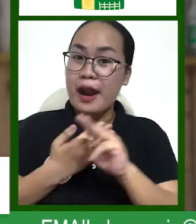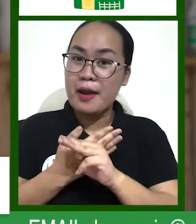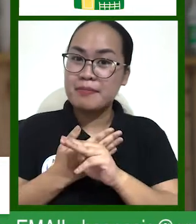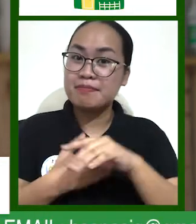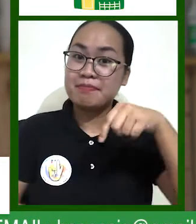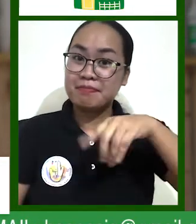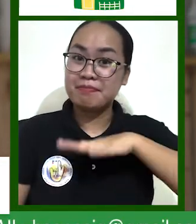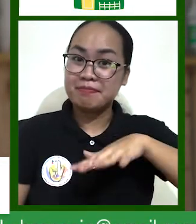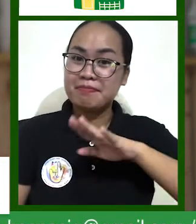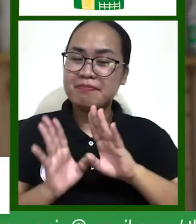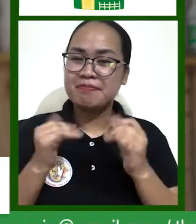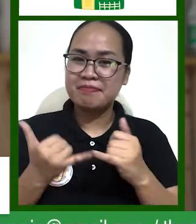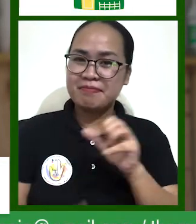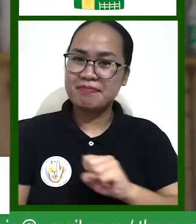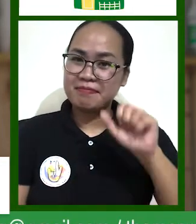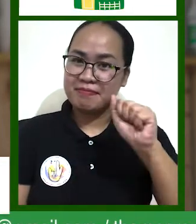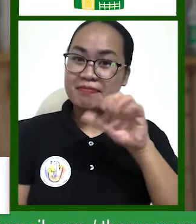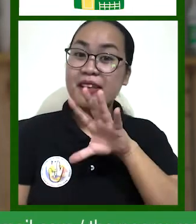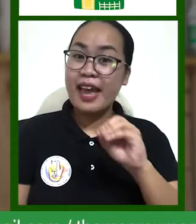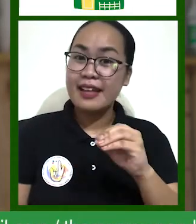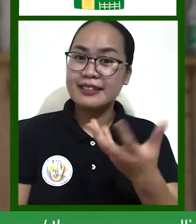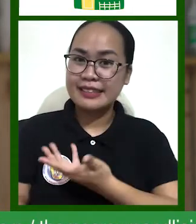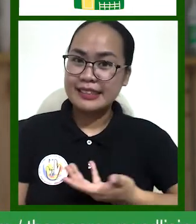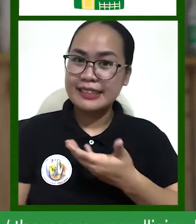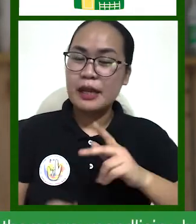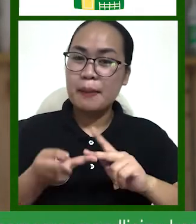sa ating main collaborator, ang Holy Family Parish